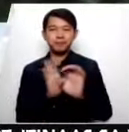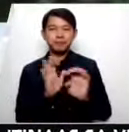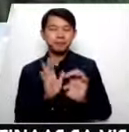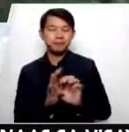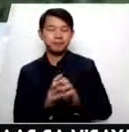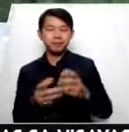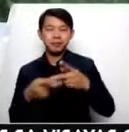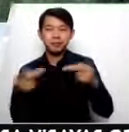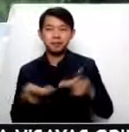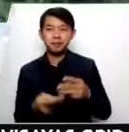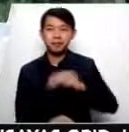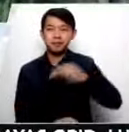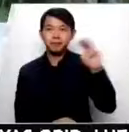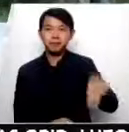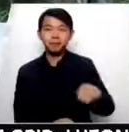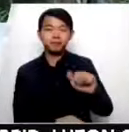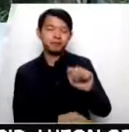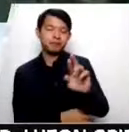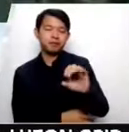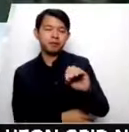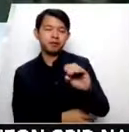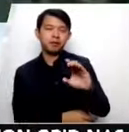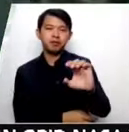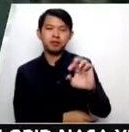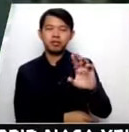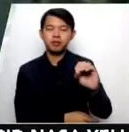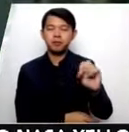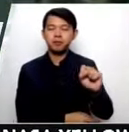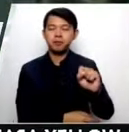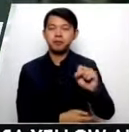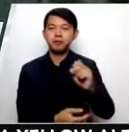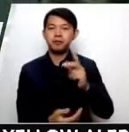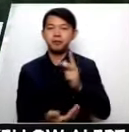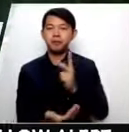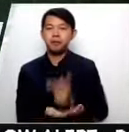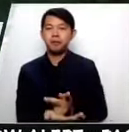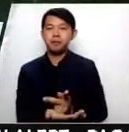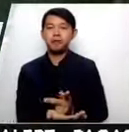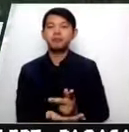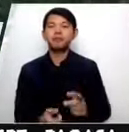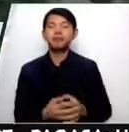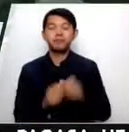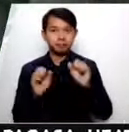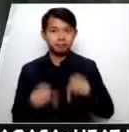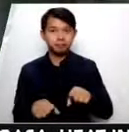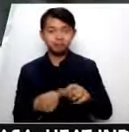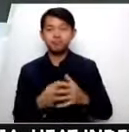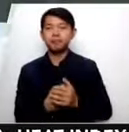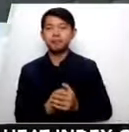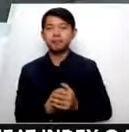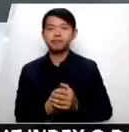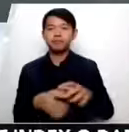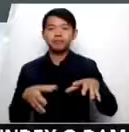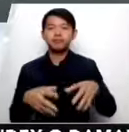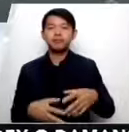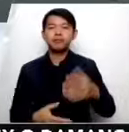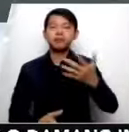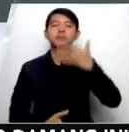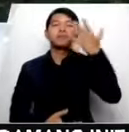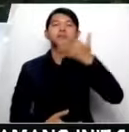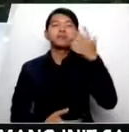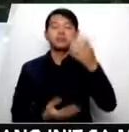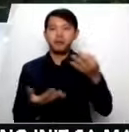rosero forest park pwede tayong makalanghap ng sariwang hangin dito no Kasi nasa gitna siya ng